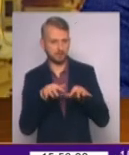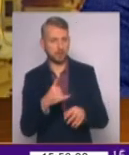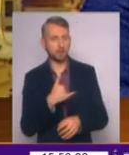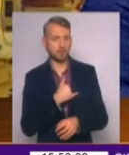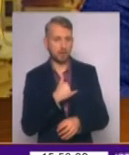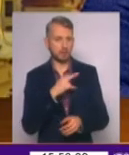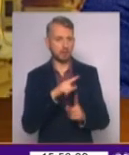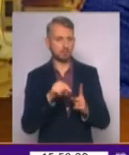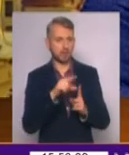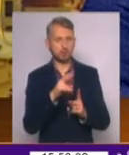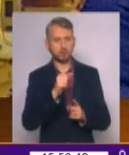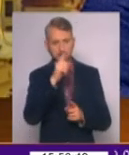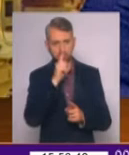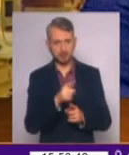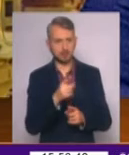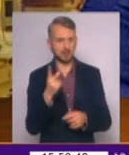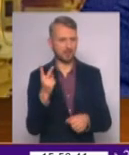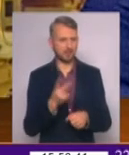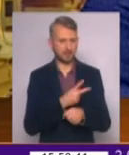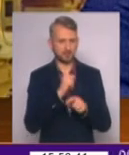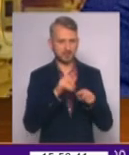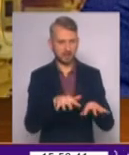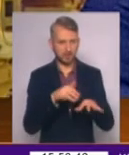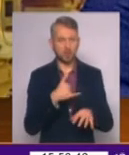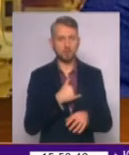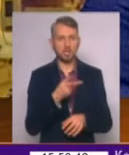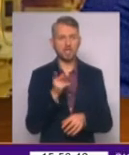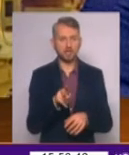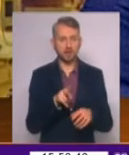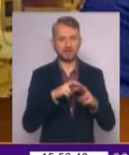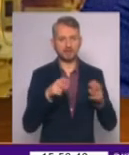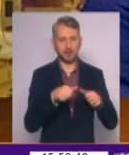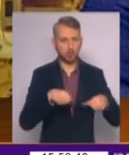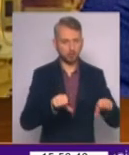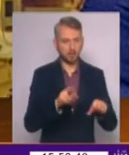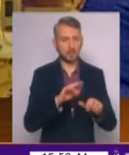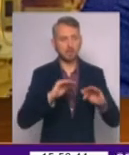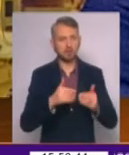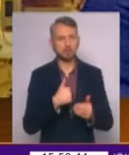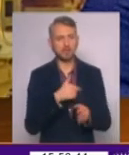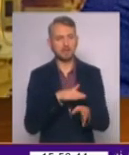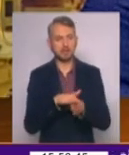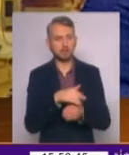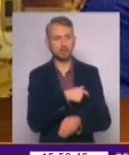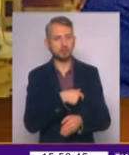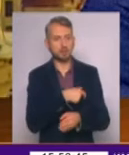правило, на місяць дві сесії, у мене два засідання комісії. Як мінімум, я здійснюю